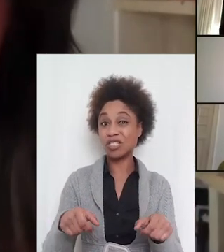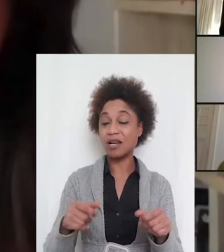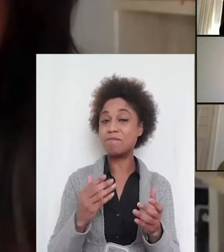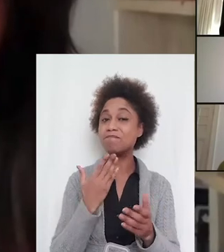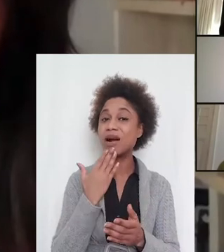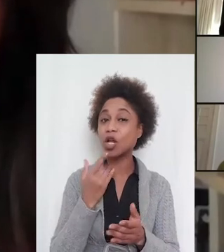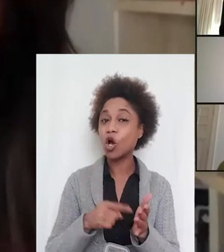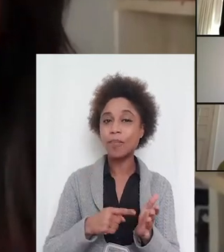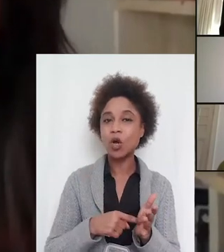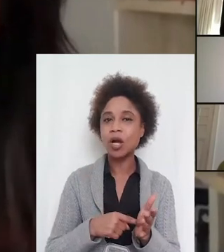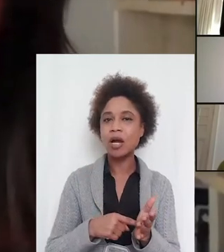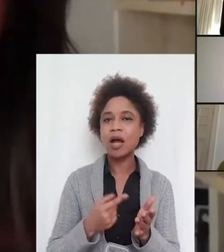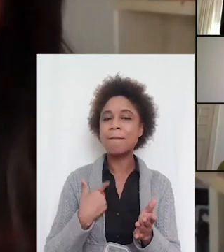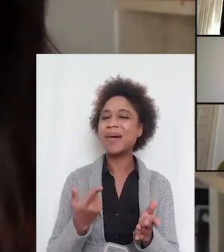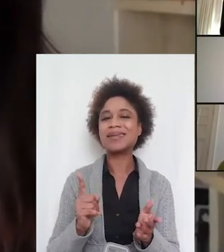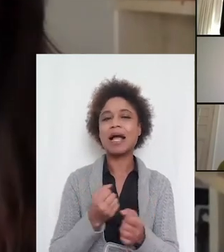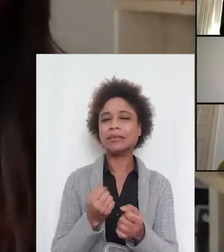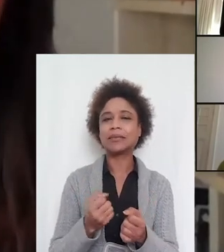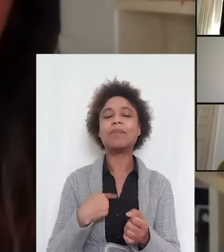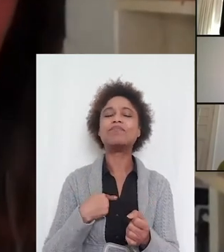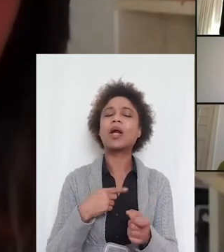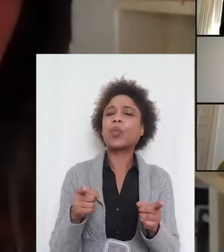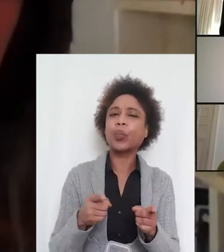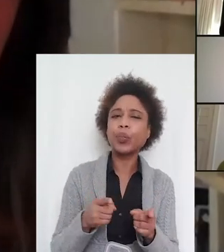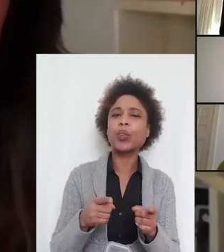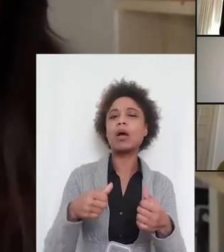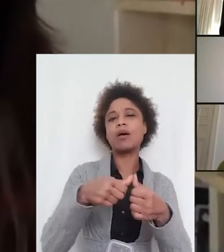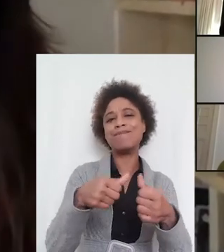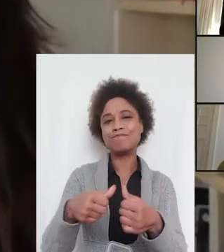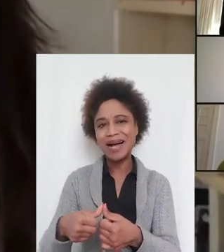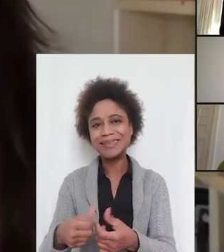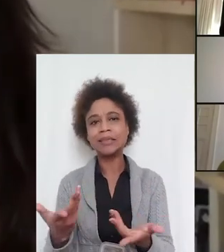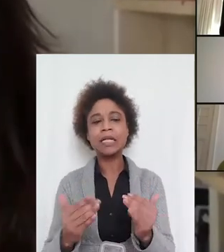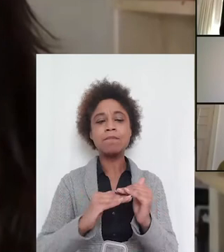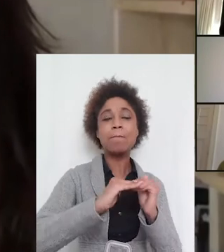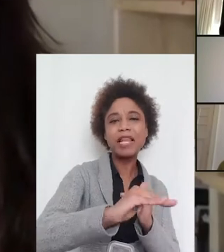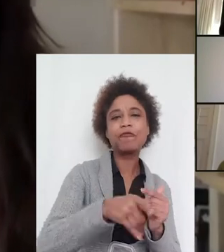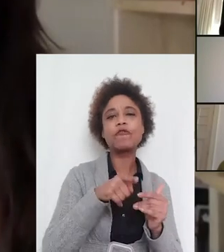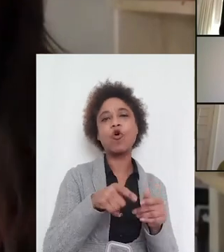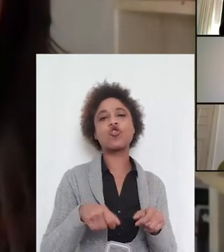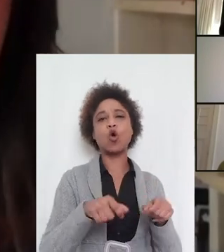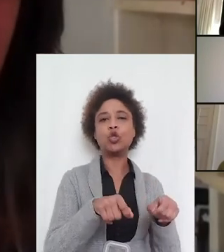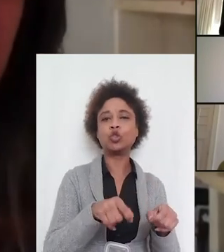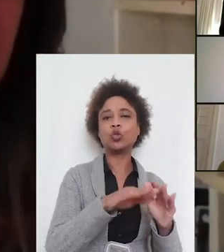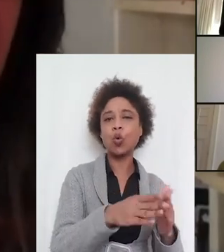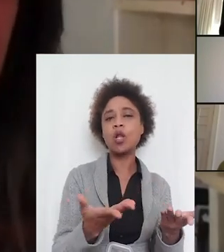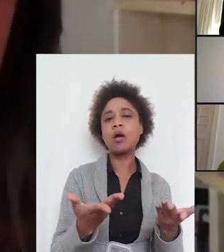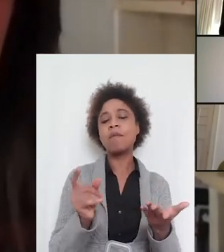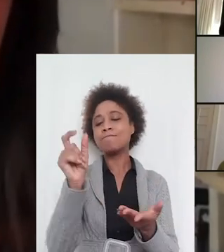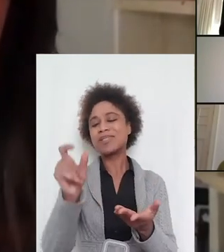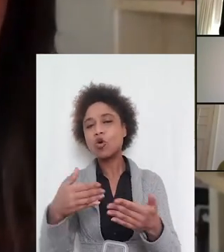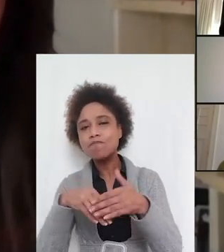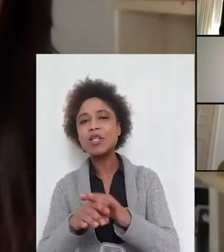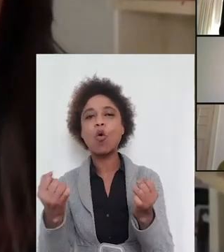kan. Maar wel kleine aanpassingen die gewoon makkelijk door te voeren zijn, zoals een rolstoelplatform. Zoals iemand binnen de organisatie